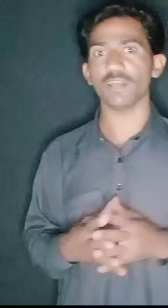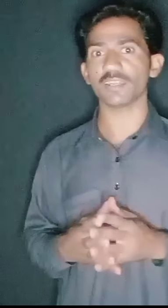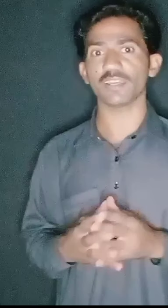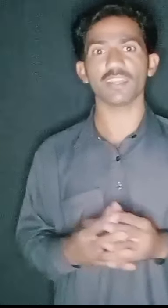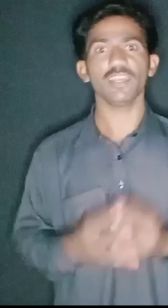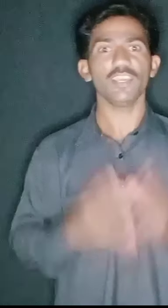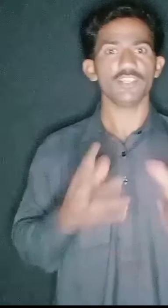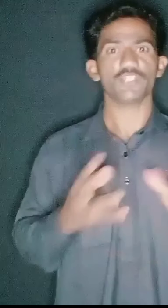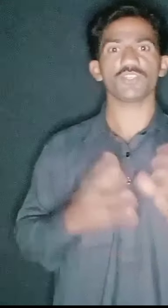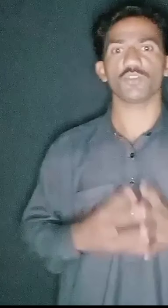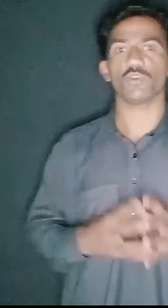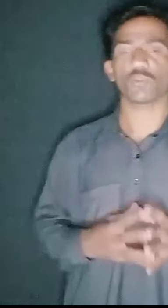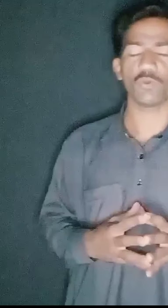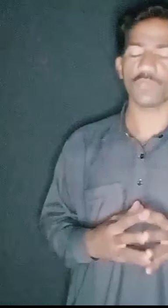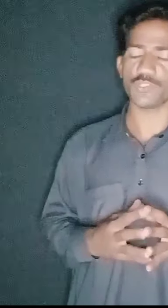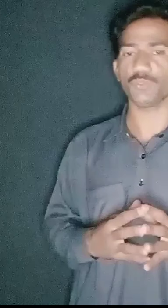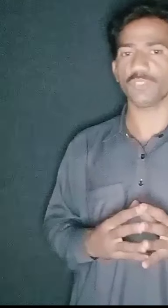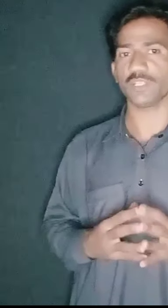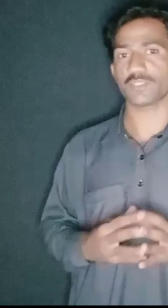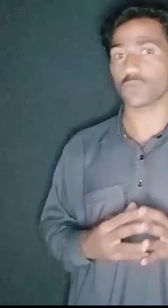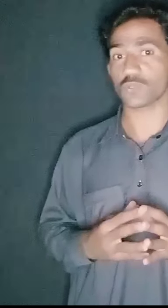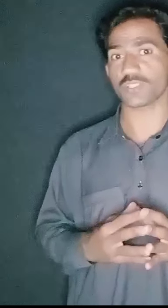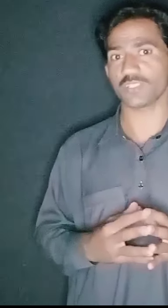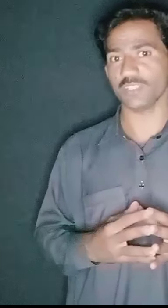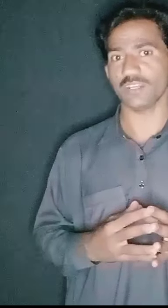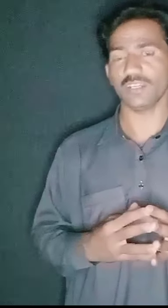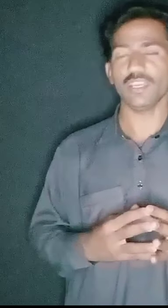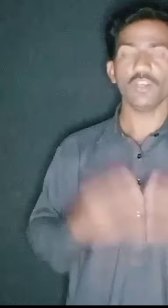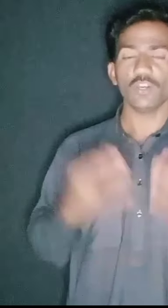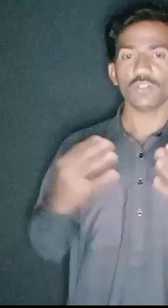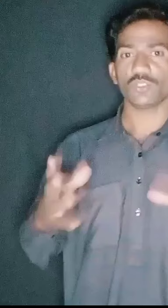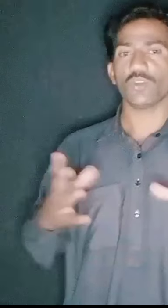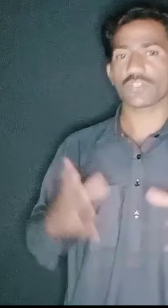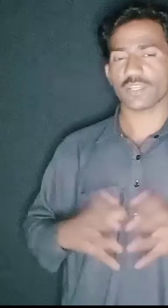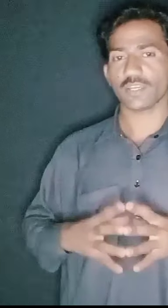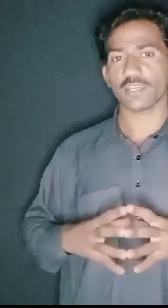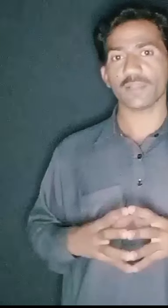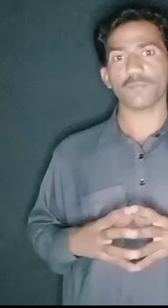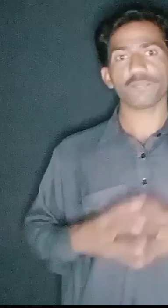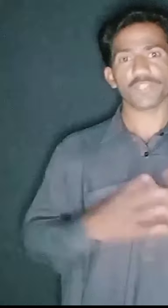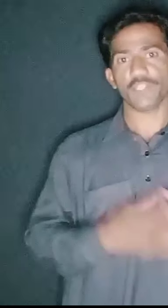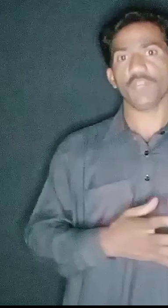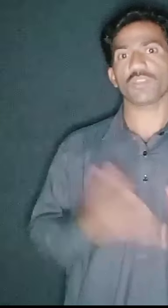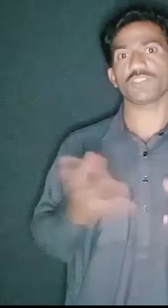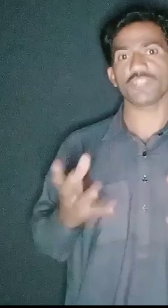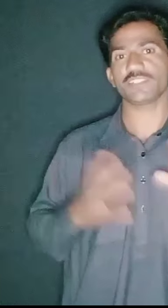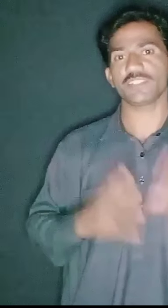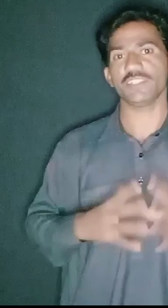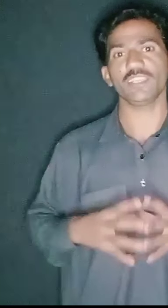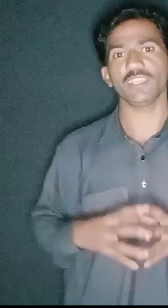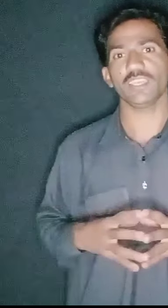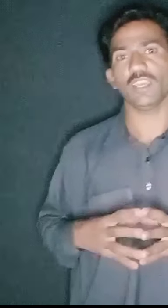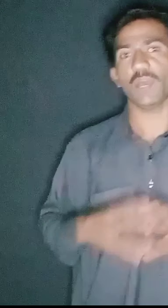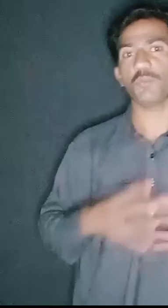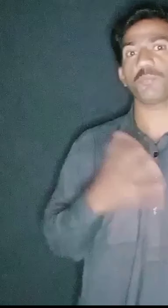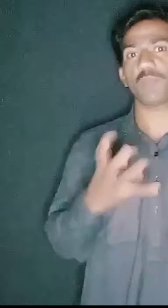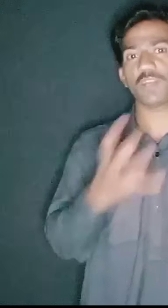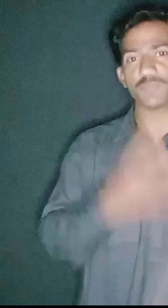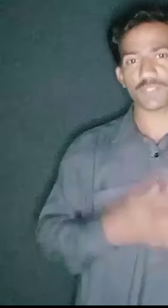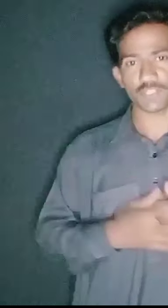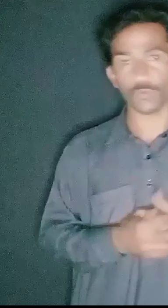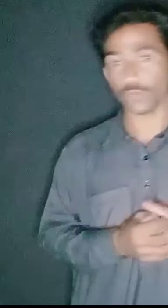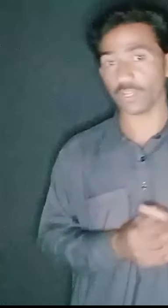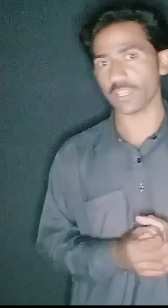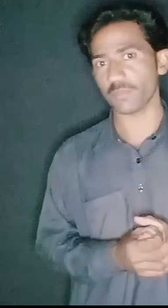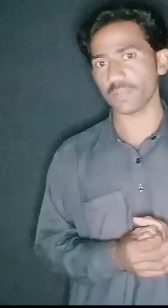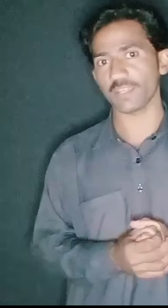की बात मानकर इसके शौहर को इस दुनिया से रुखसत किया, शौहर चला गया, ये औरत जेल चली गई, अब जो